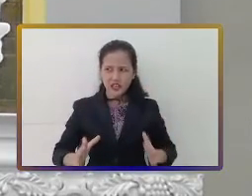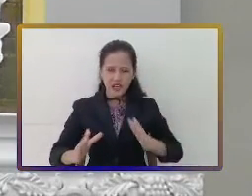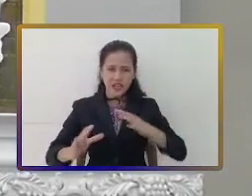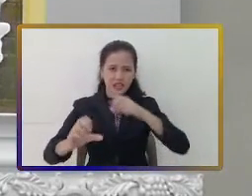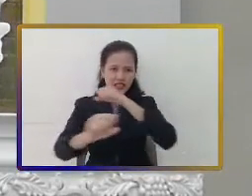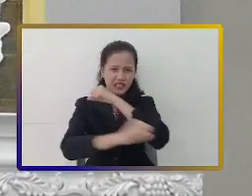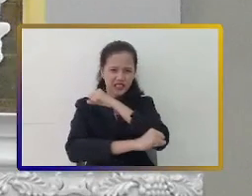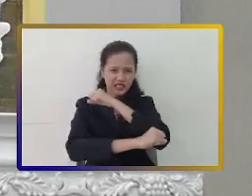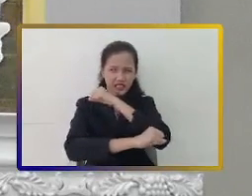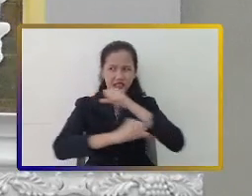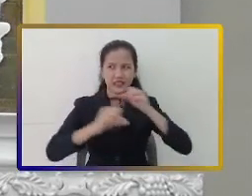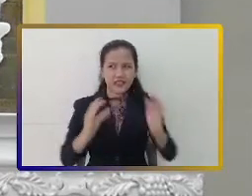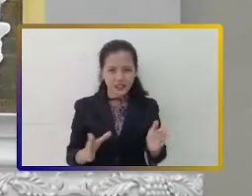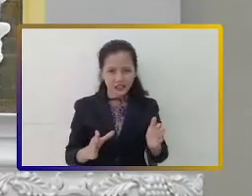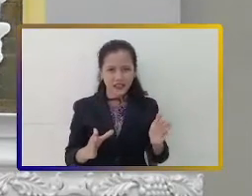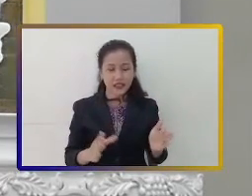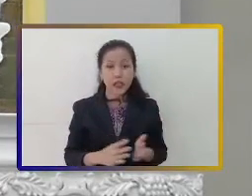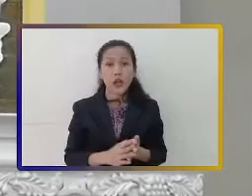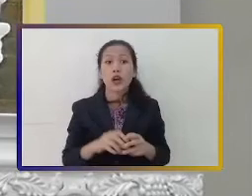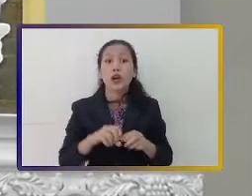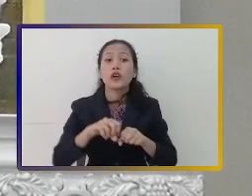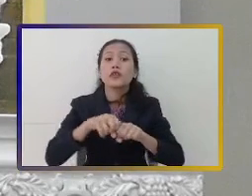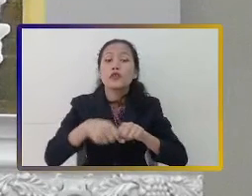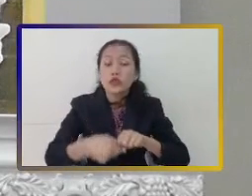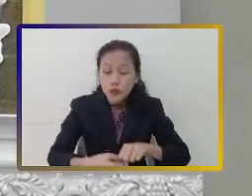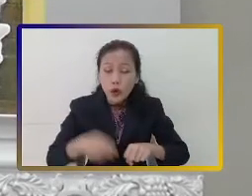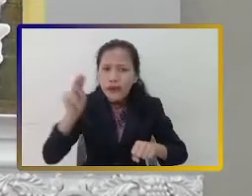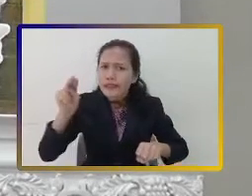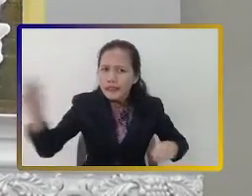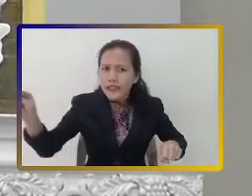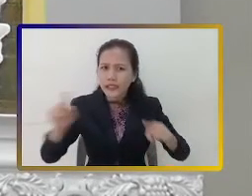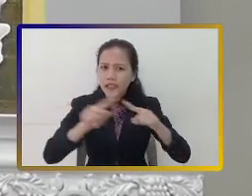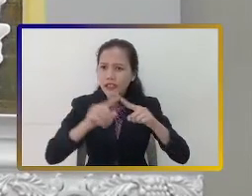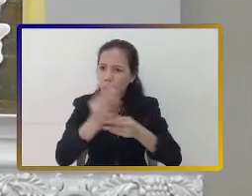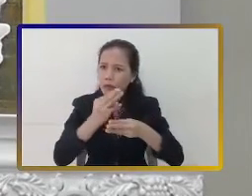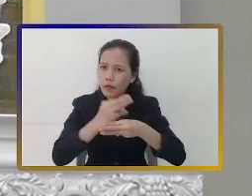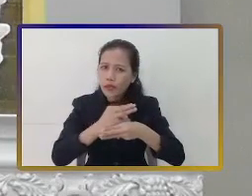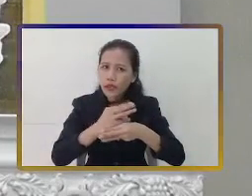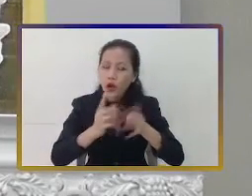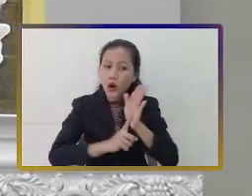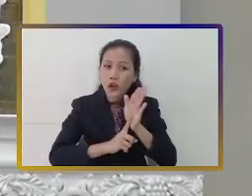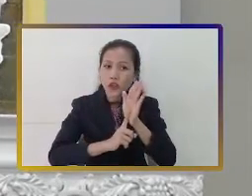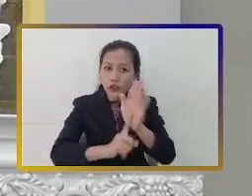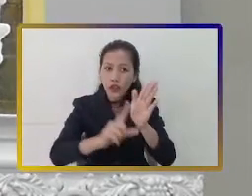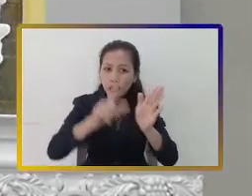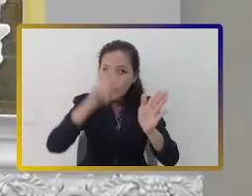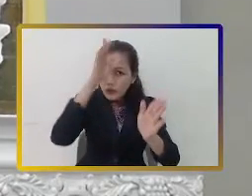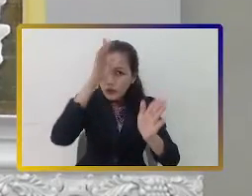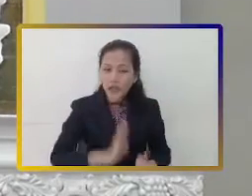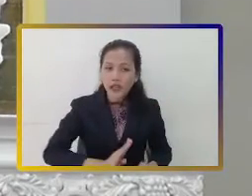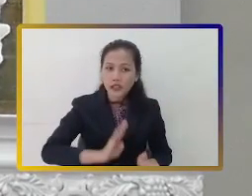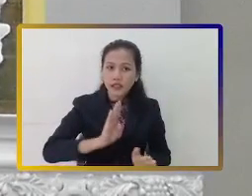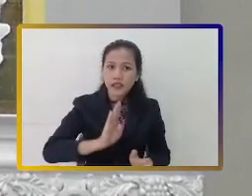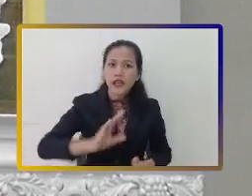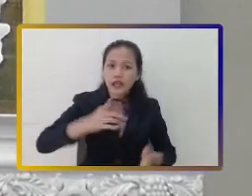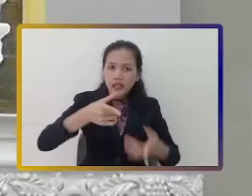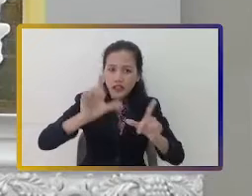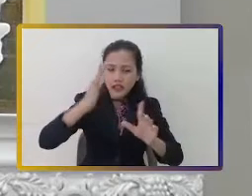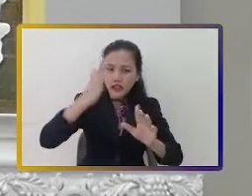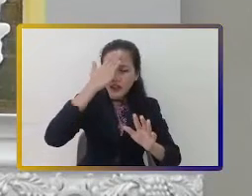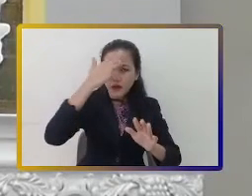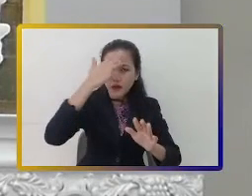Therefore, there is a need to make God known in the home. Now, let's go to the text na binasa po